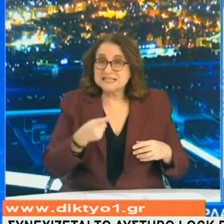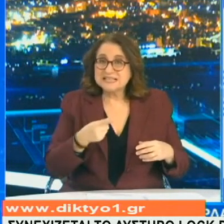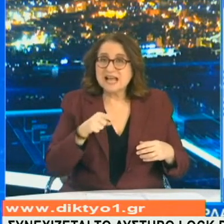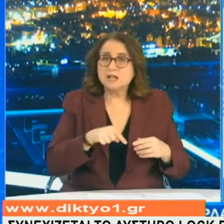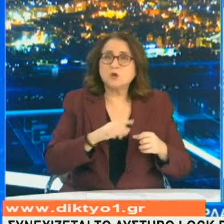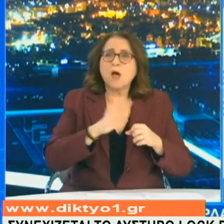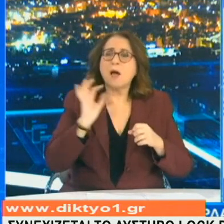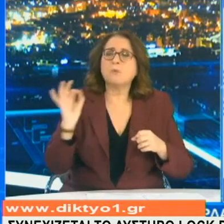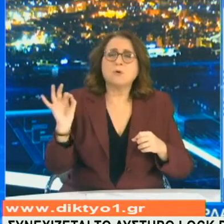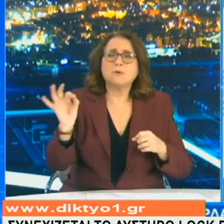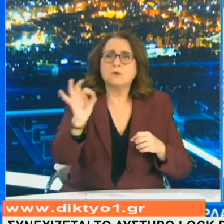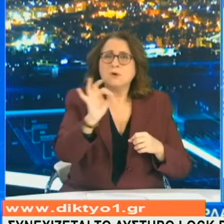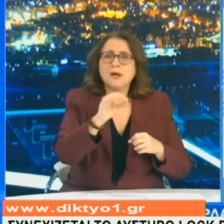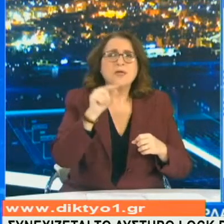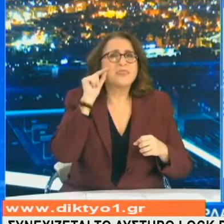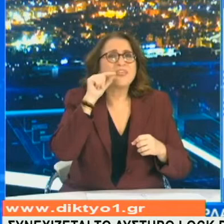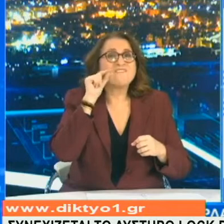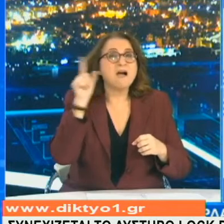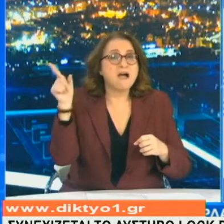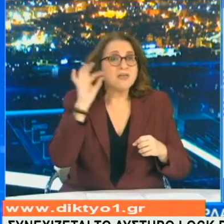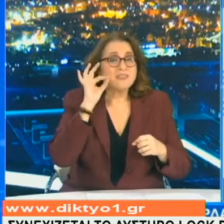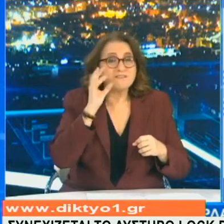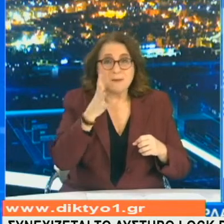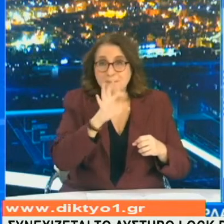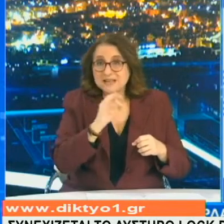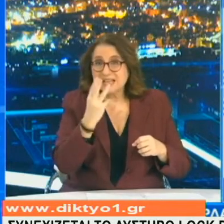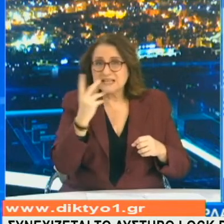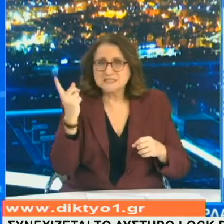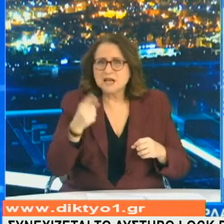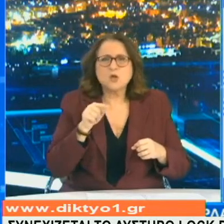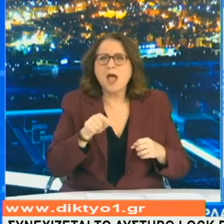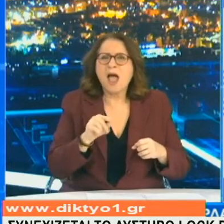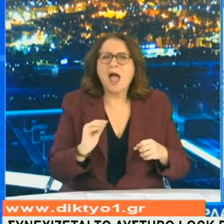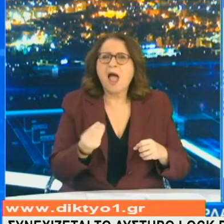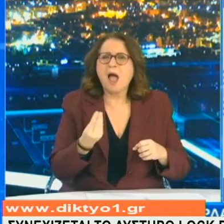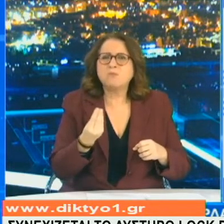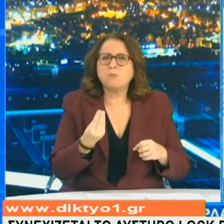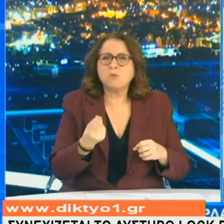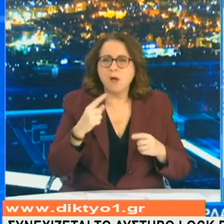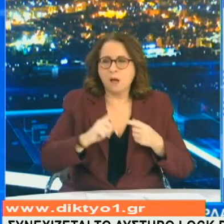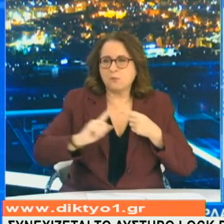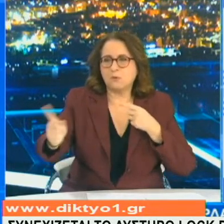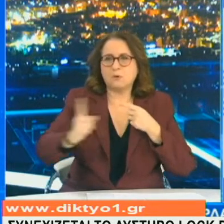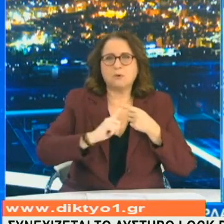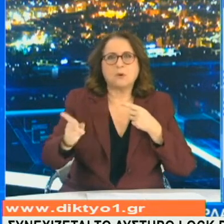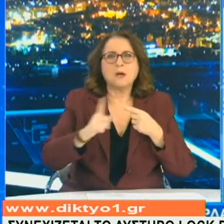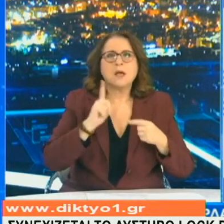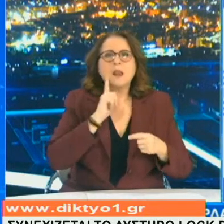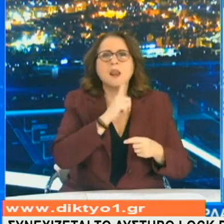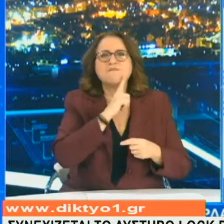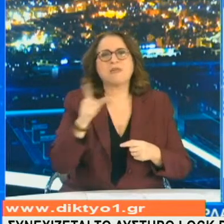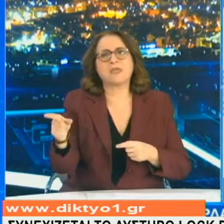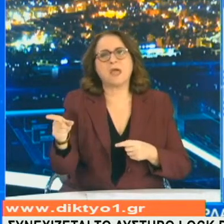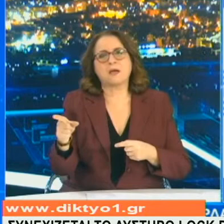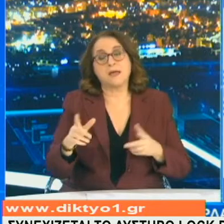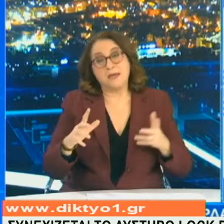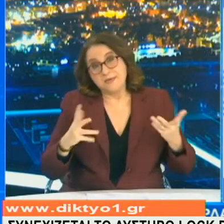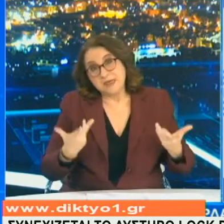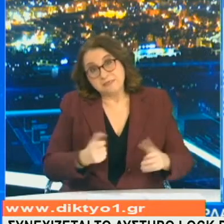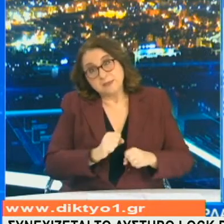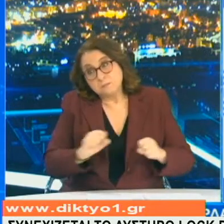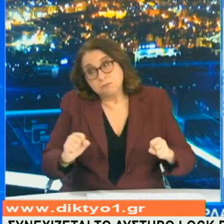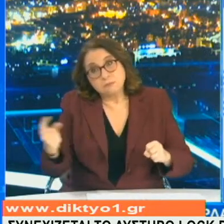στενών επαφών τους στην περιοχή της Θήβας σχετίζονται με επισκέψεις και μετακινήσεις προς τη Λιβαδιά. Άρα, η εντός περιφερειακών